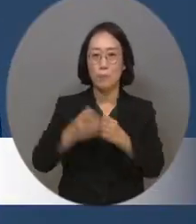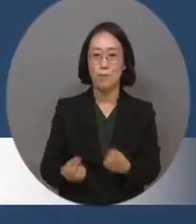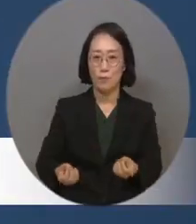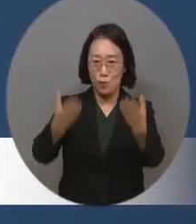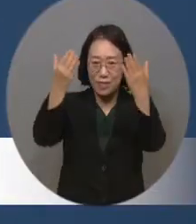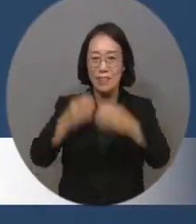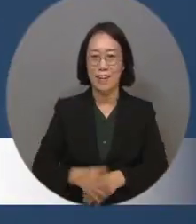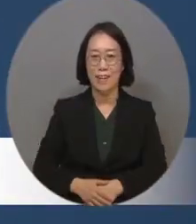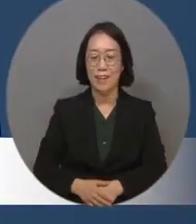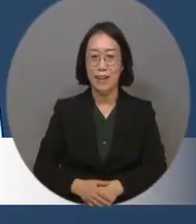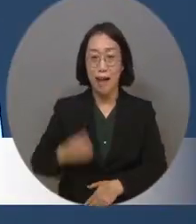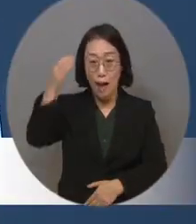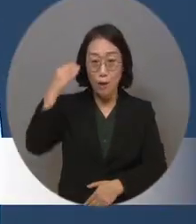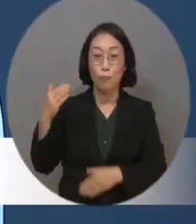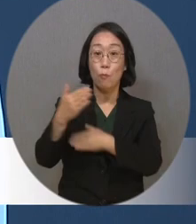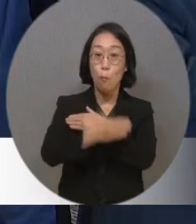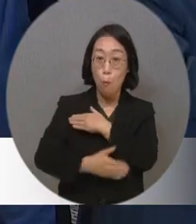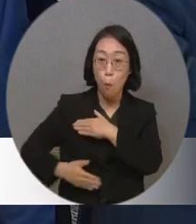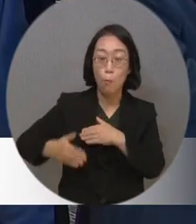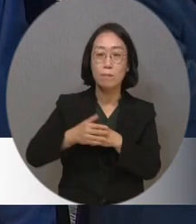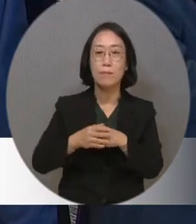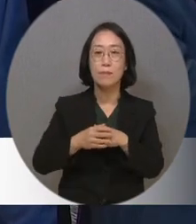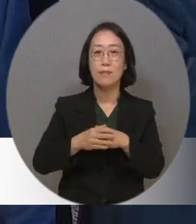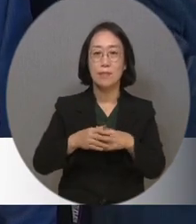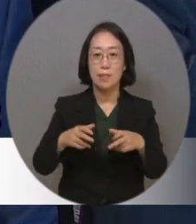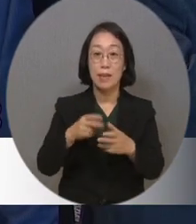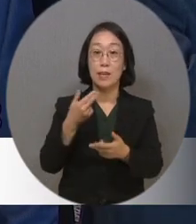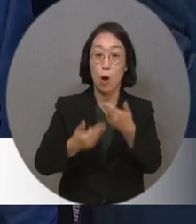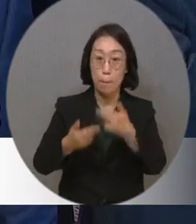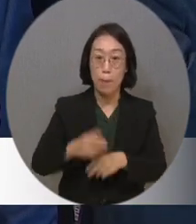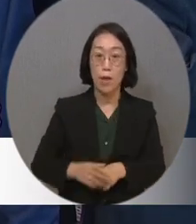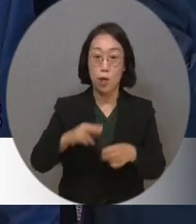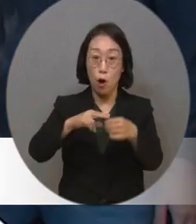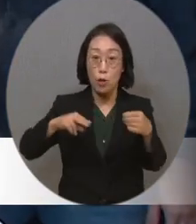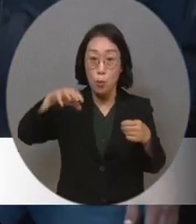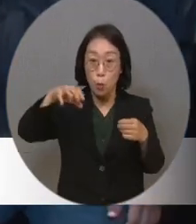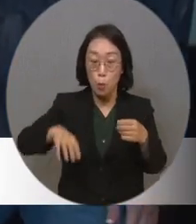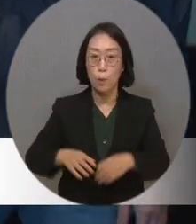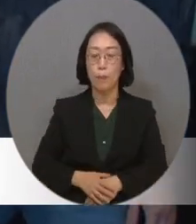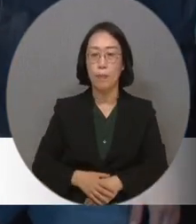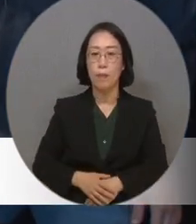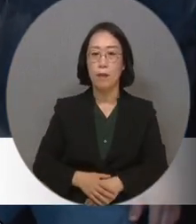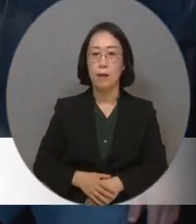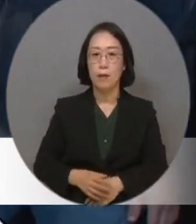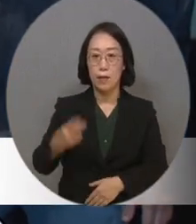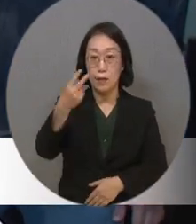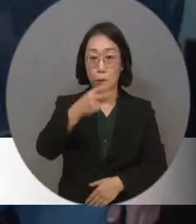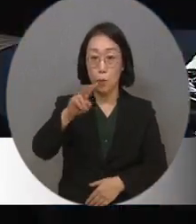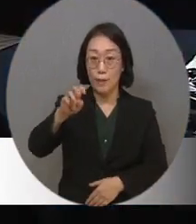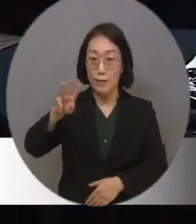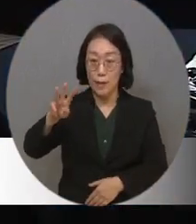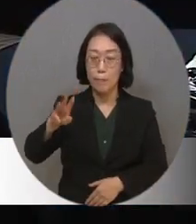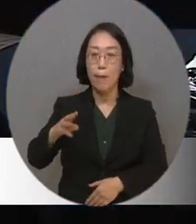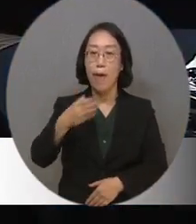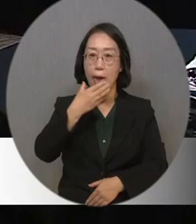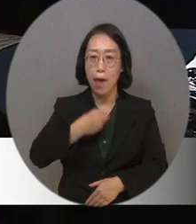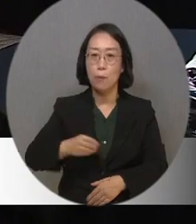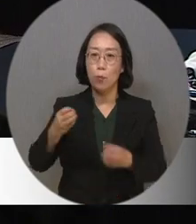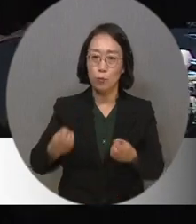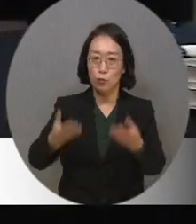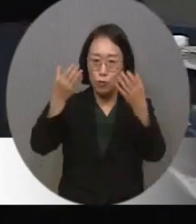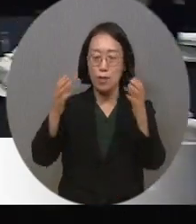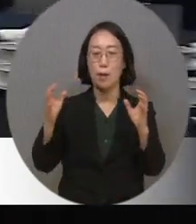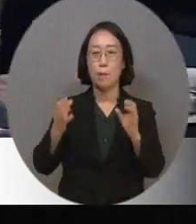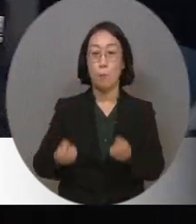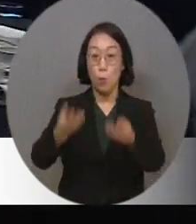지난 11일 한국 지체장애인에는 여의도 글레드 호텔 블루몰 20 인족 행복 페스티벌을